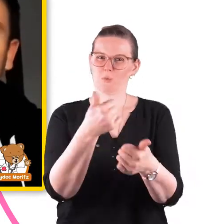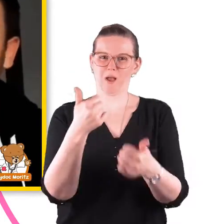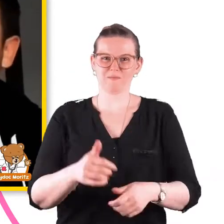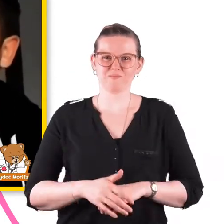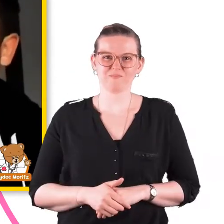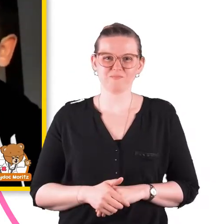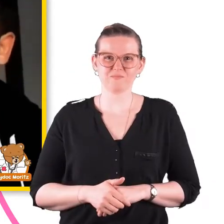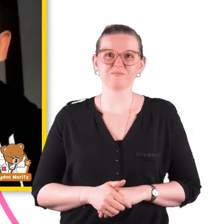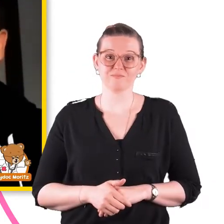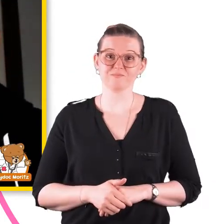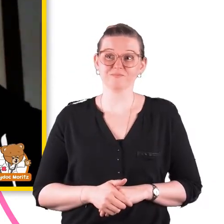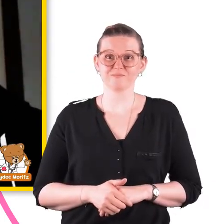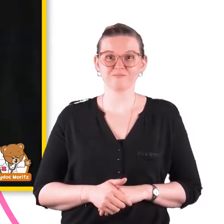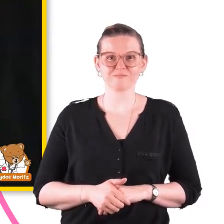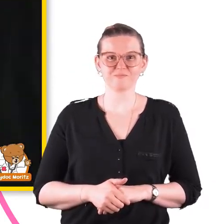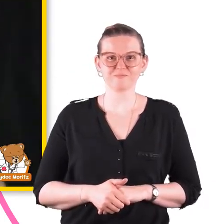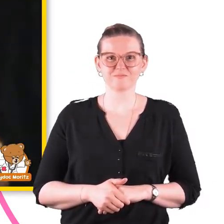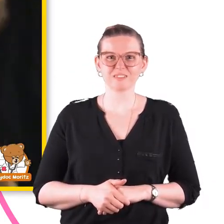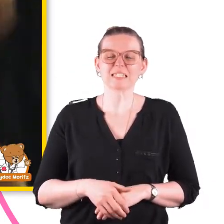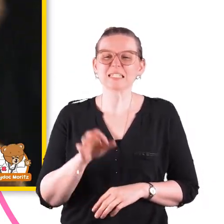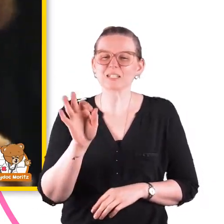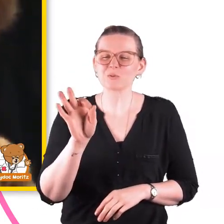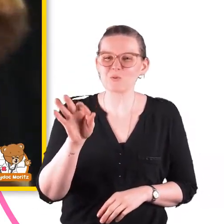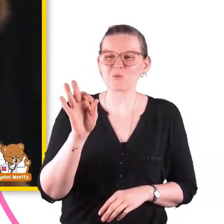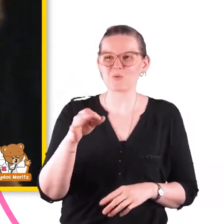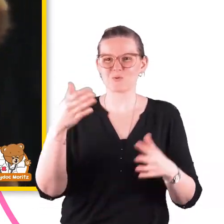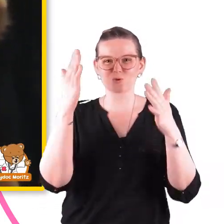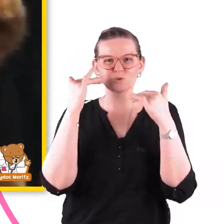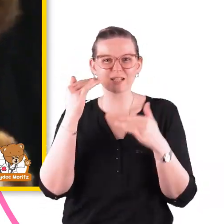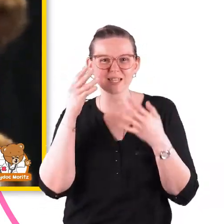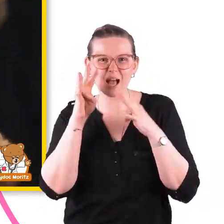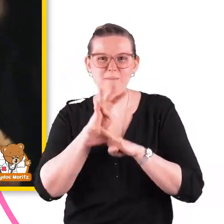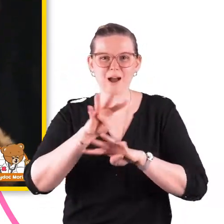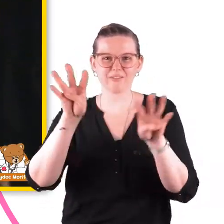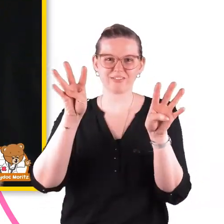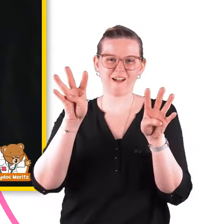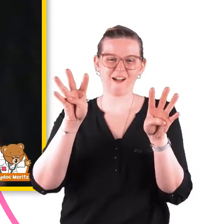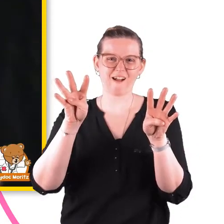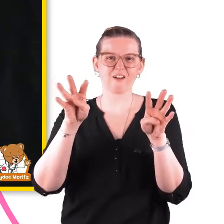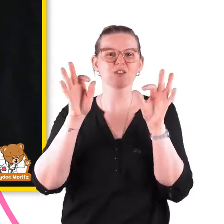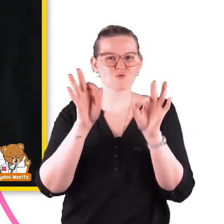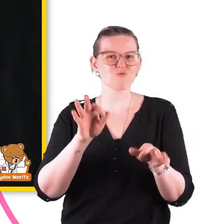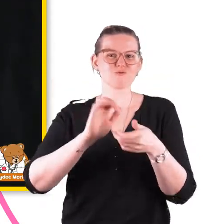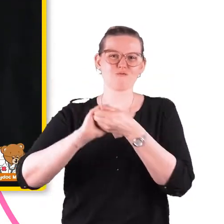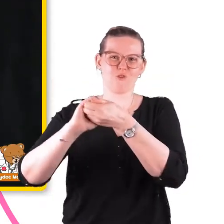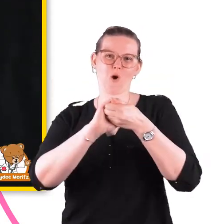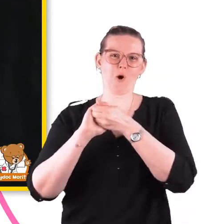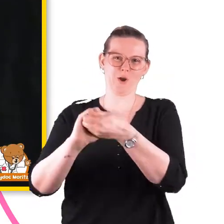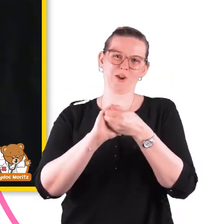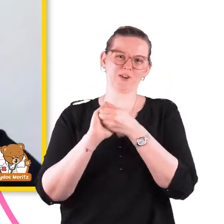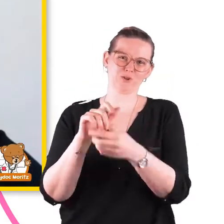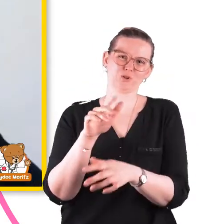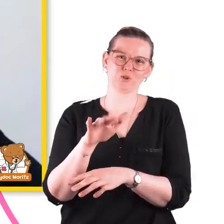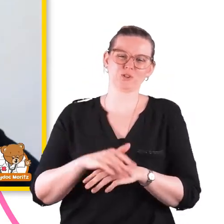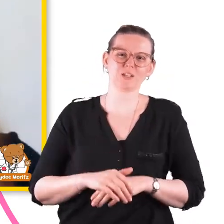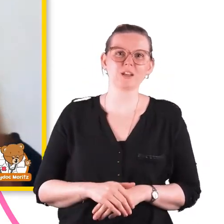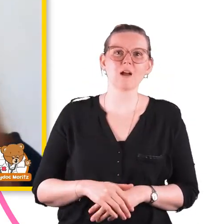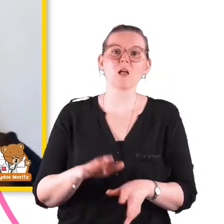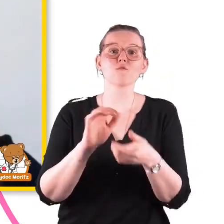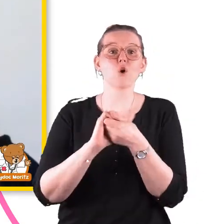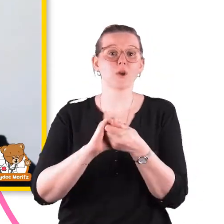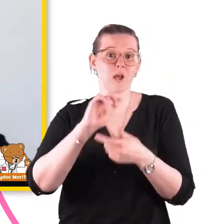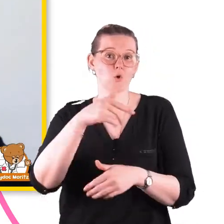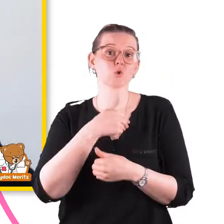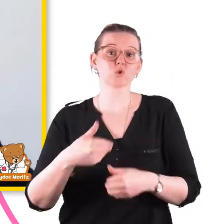genial. Aha. Ja, ja, gut, Schwester Amanda. Gut, wenn man Freunde hat. Freundschaft